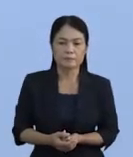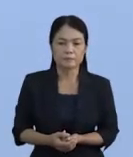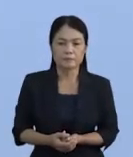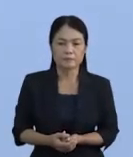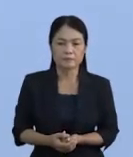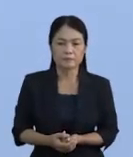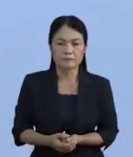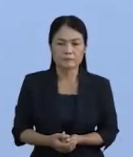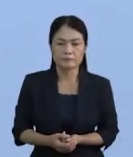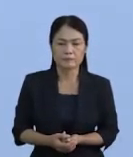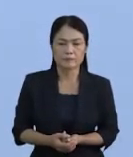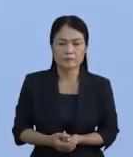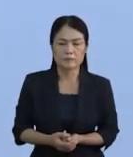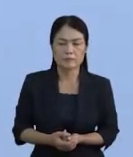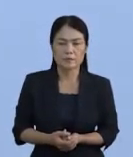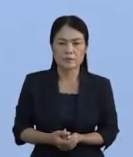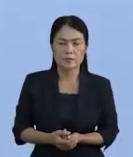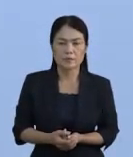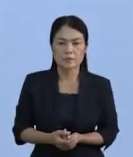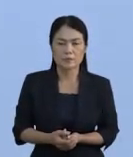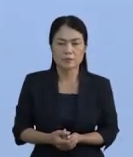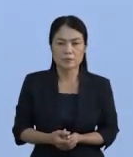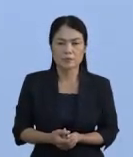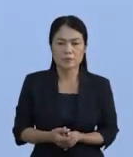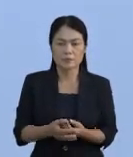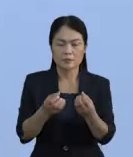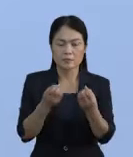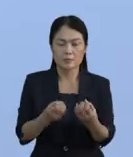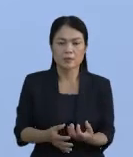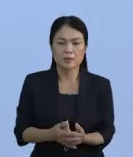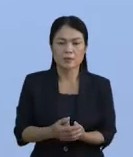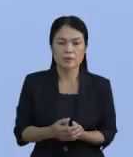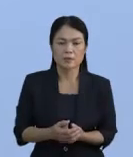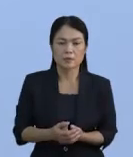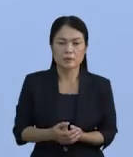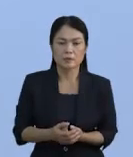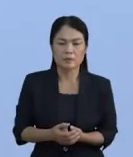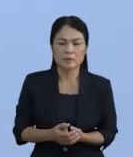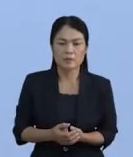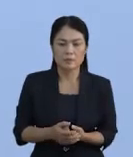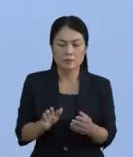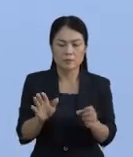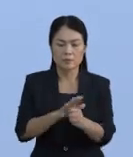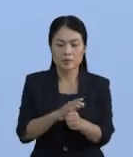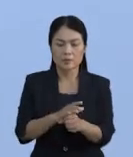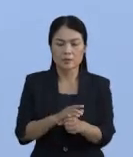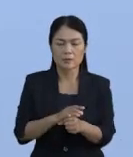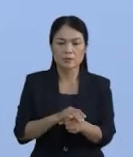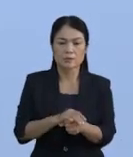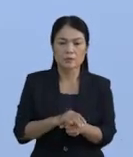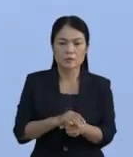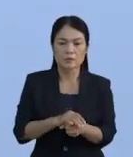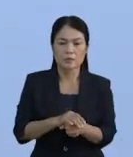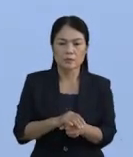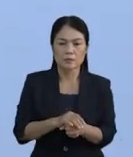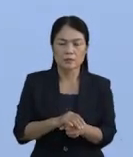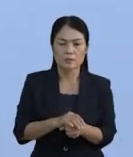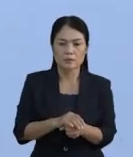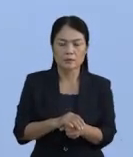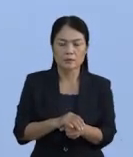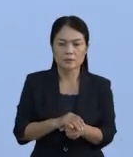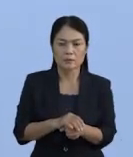tiền hàng này và mán cốn còn mới mập tiền hàng này và mập tiền pin và hàng này đọp từ hàng lưỡi có đọp